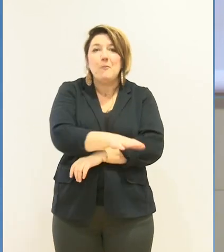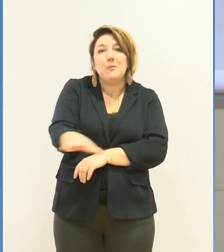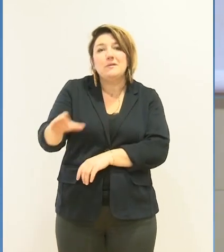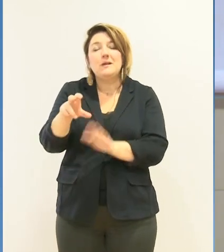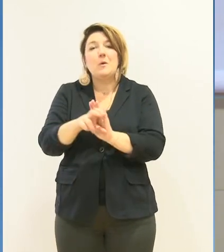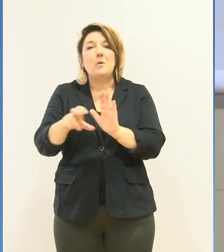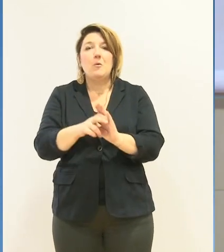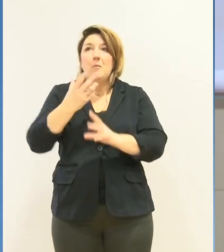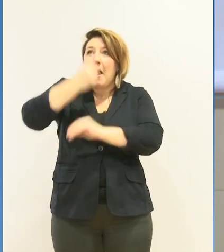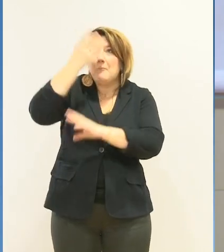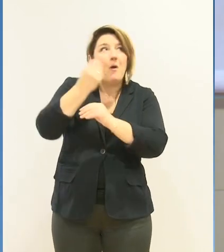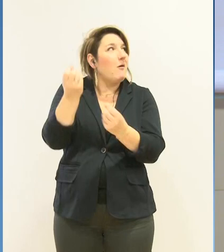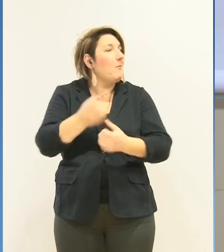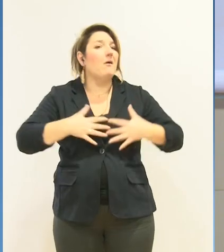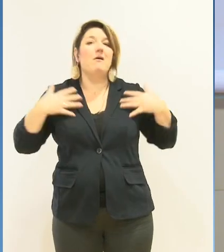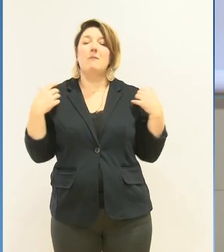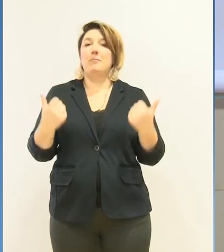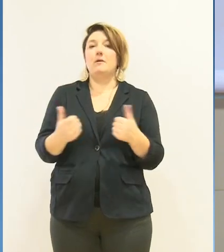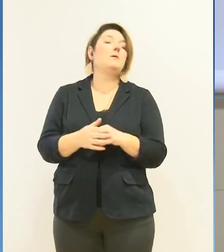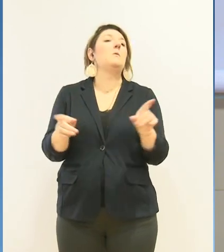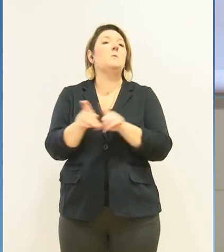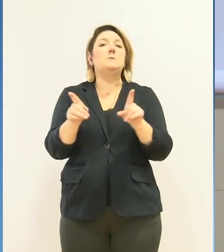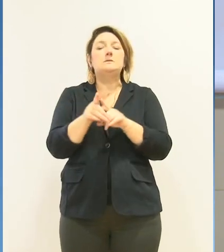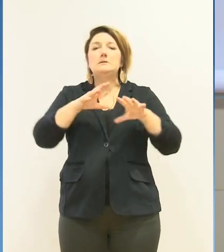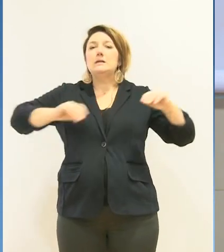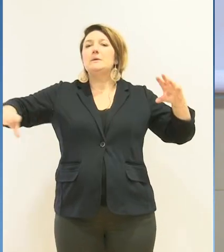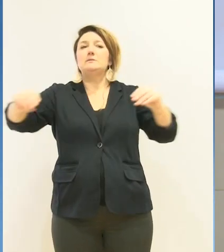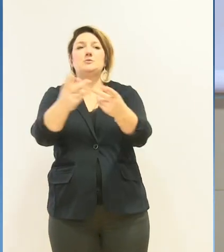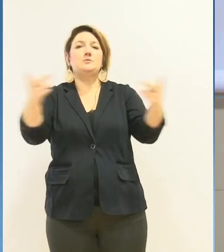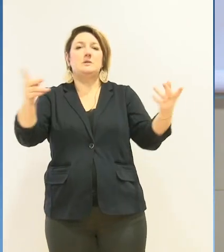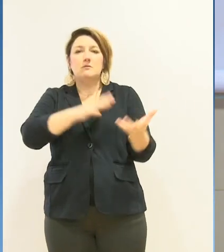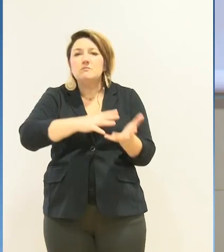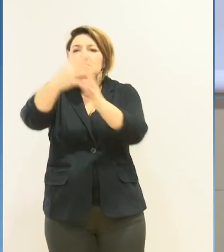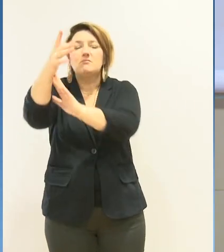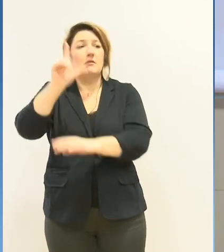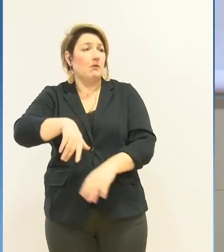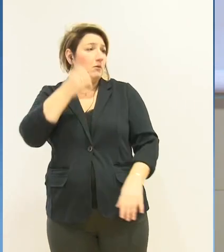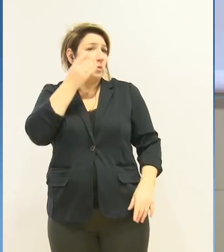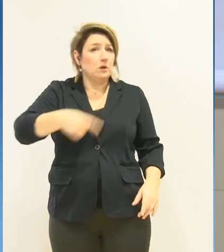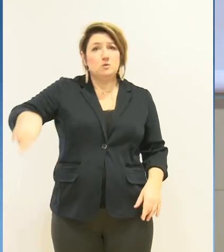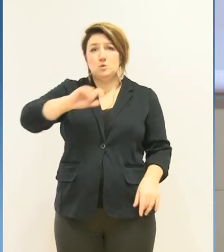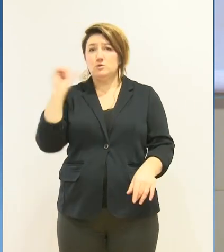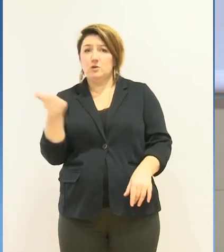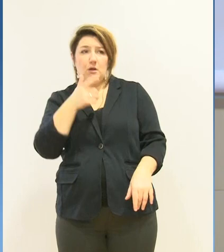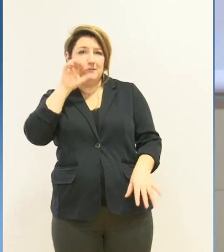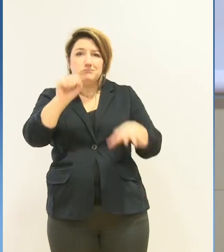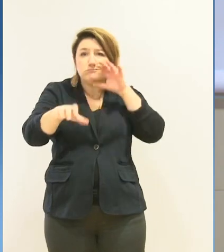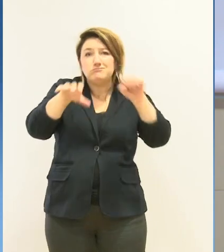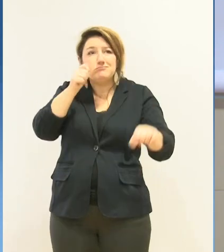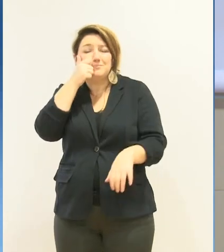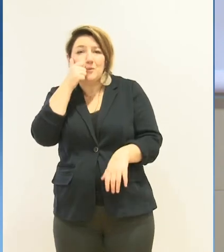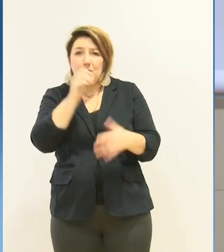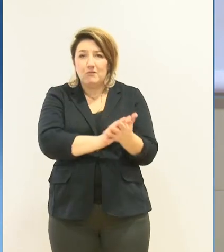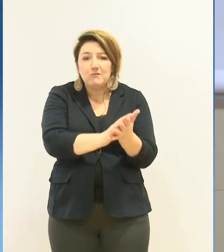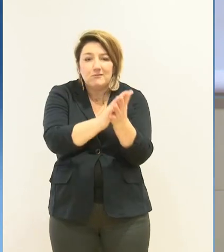accélérons les transitions dans les espaces publics chacun peut voir au jour le jour notre coeur de ville qui s'ouvre et se transforme et en